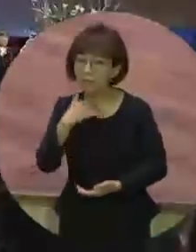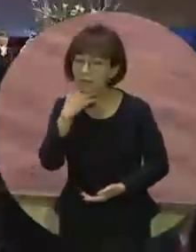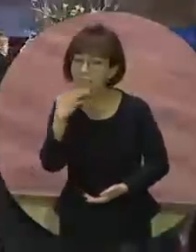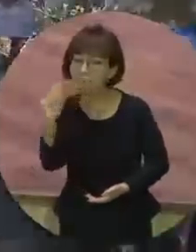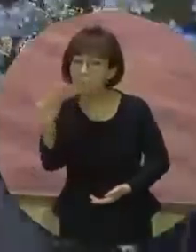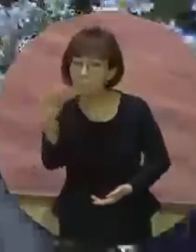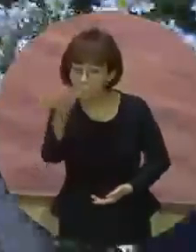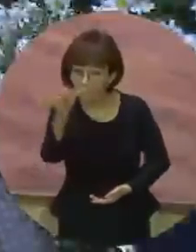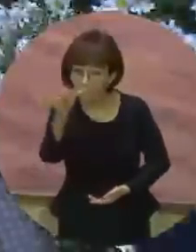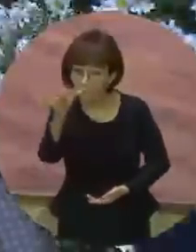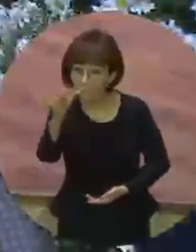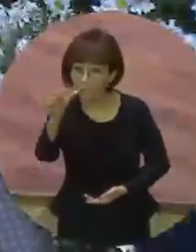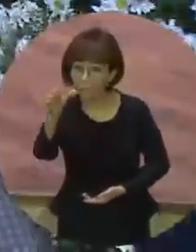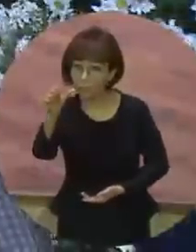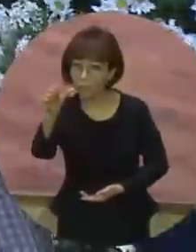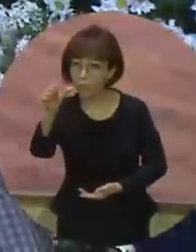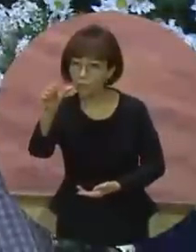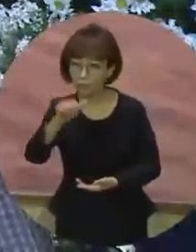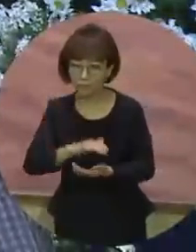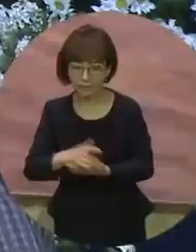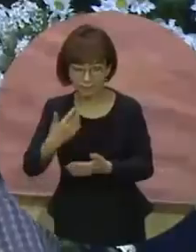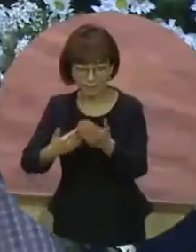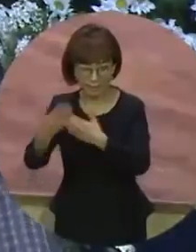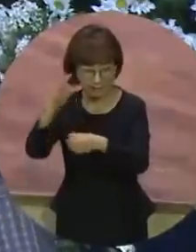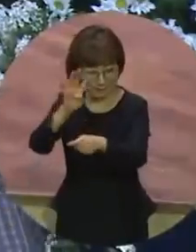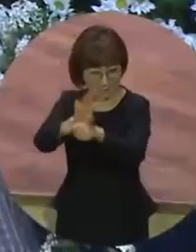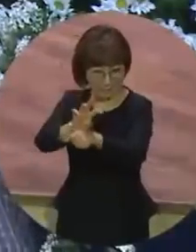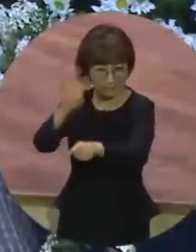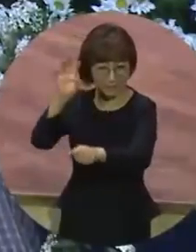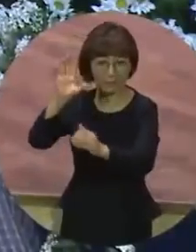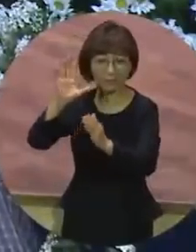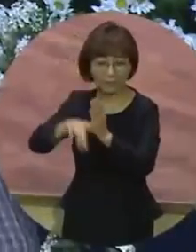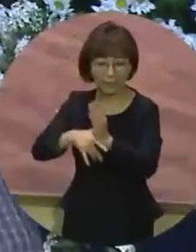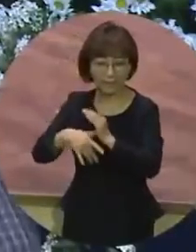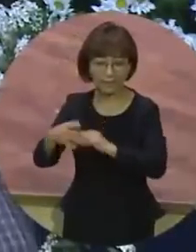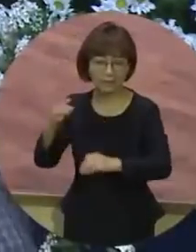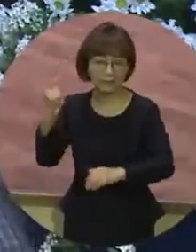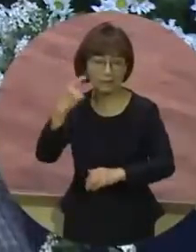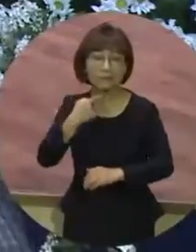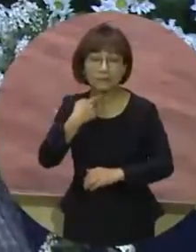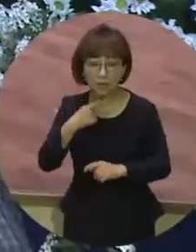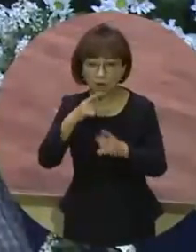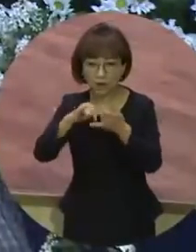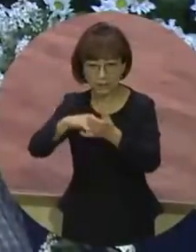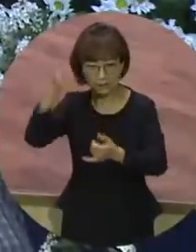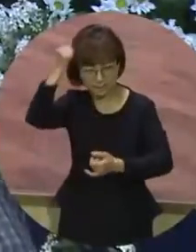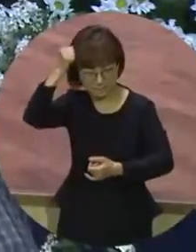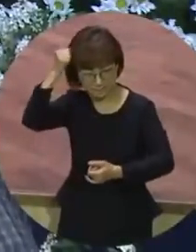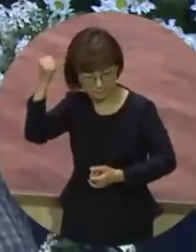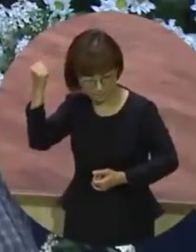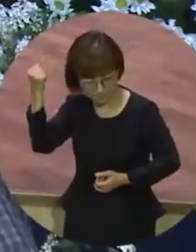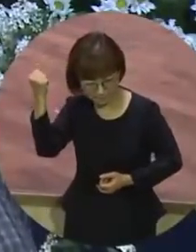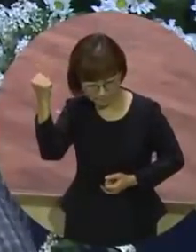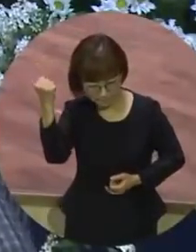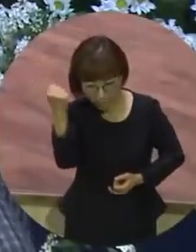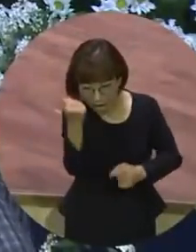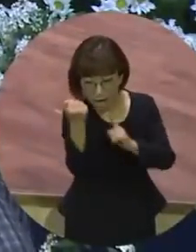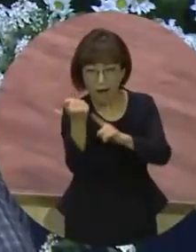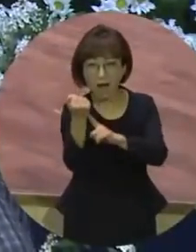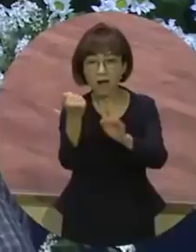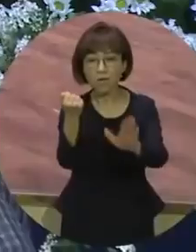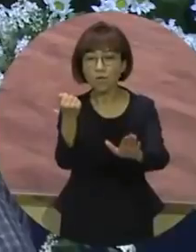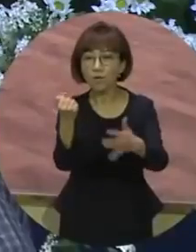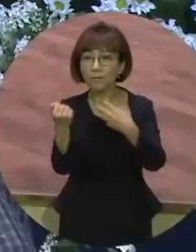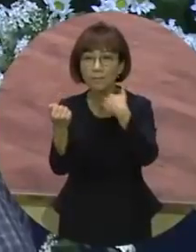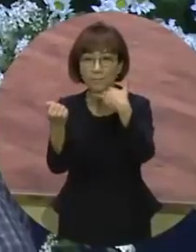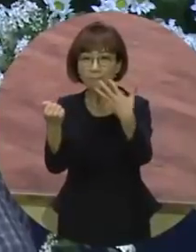85세입니다. 응? 40세 때 들었던 그 언약을 잡고 85세 과감하게 나가잖아요. 당당하게.